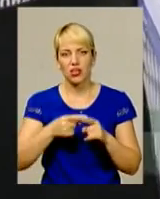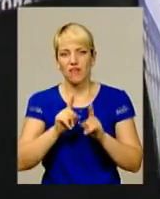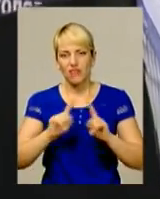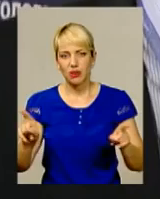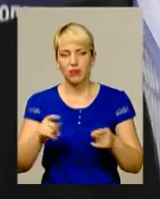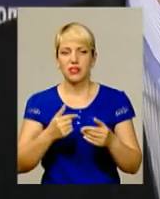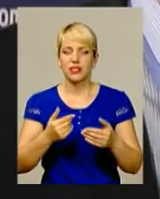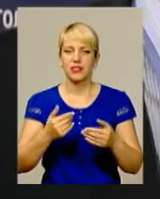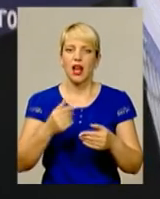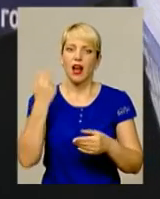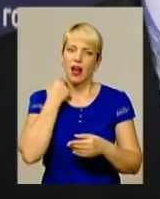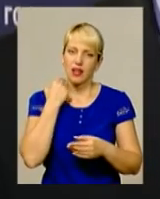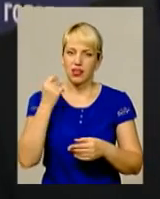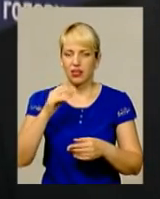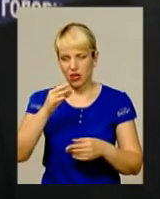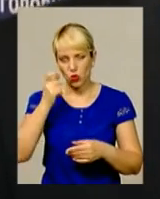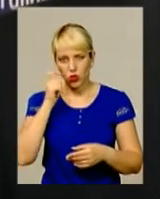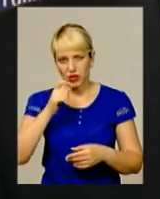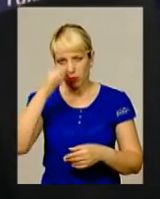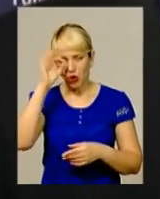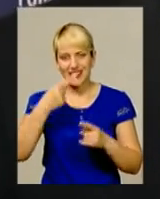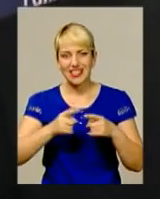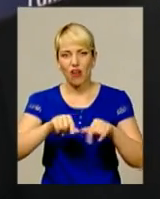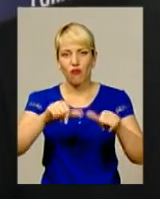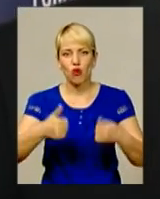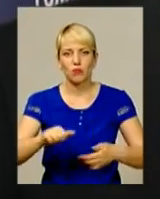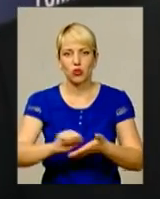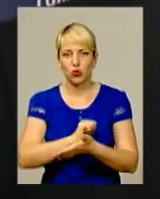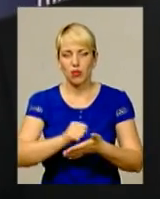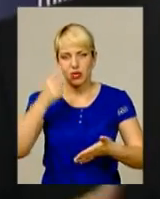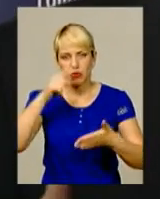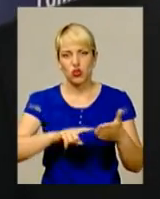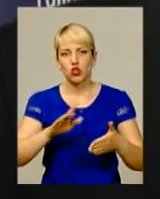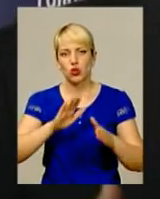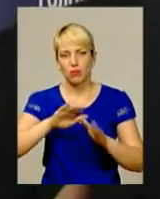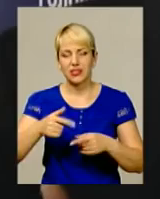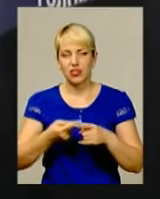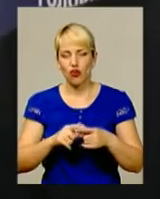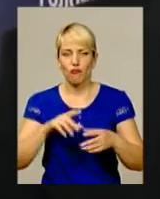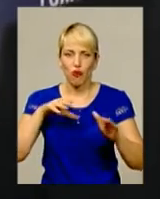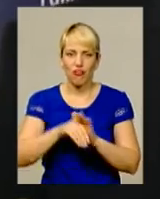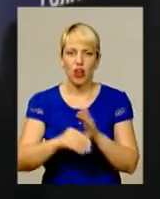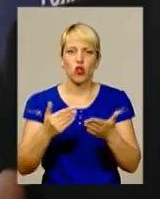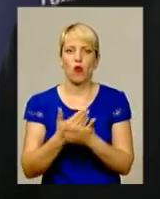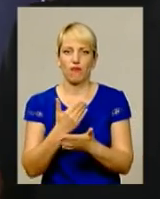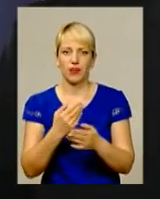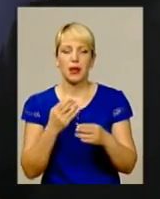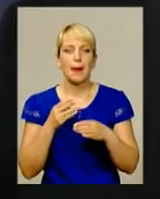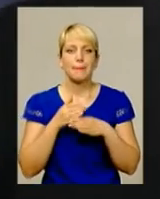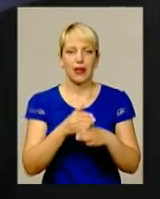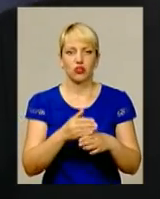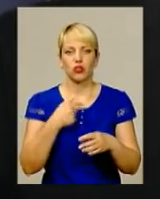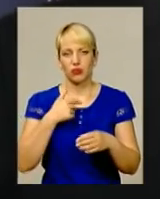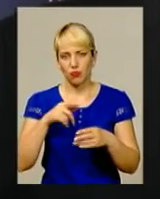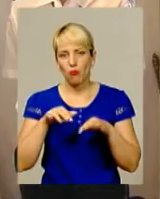та Об'єднаному Королівстві – це процедура оформлення документів. Але ми сподіваємося, що після впровадження цього нового методу ці процедури в наших країнах стануть